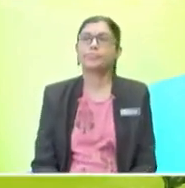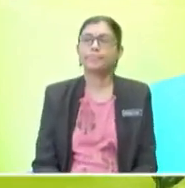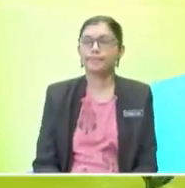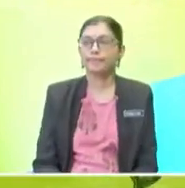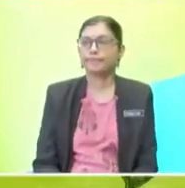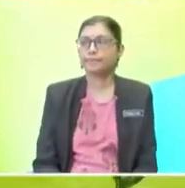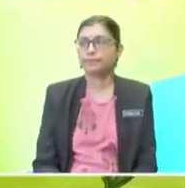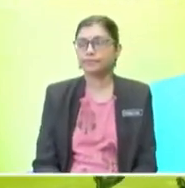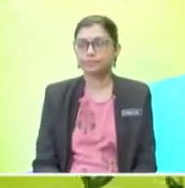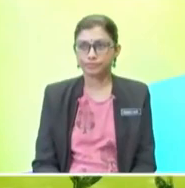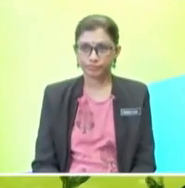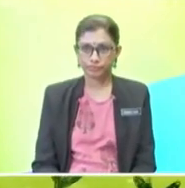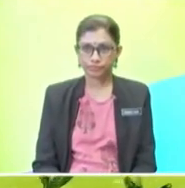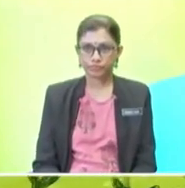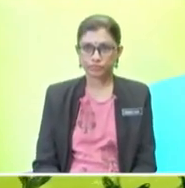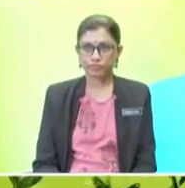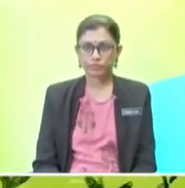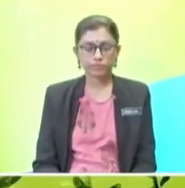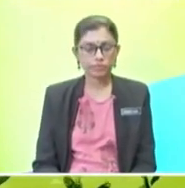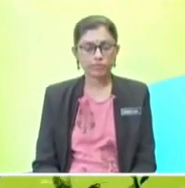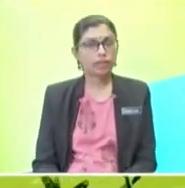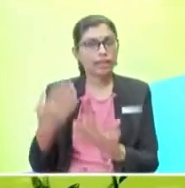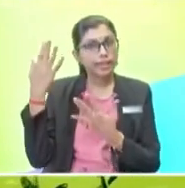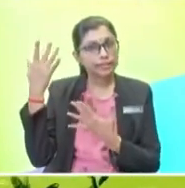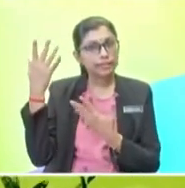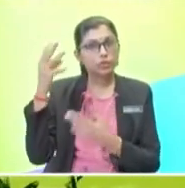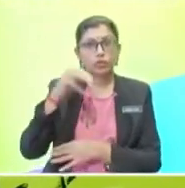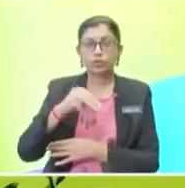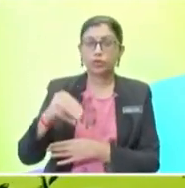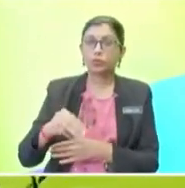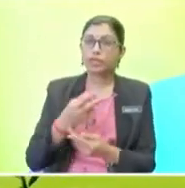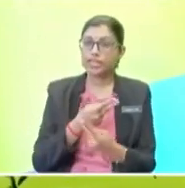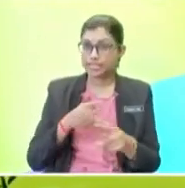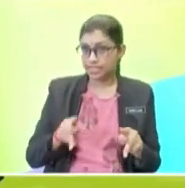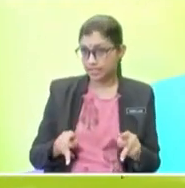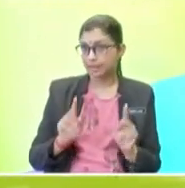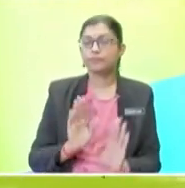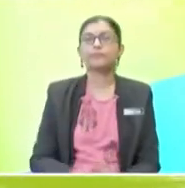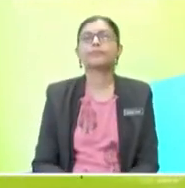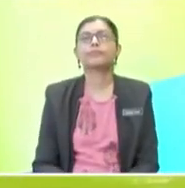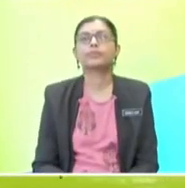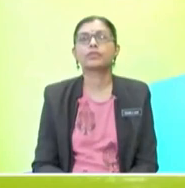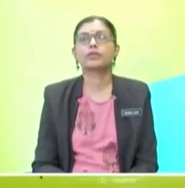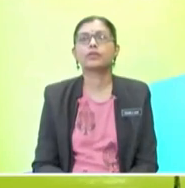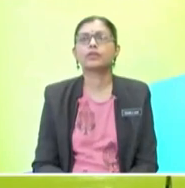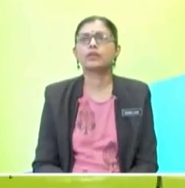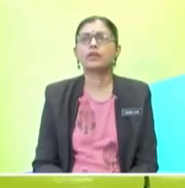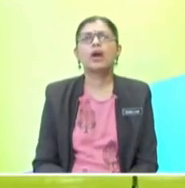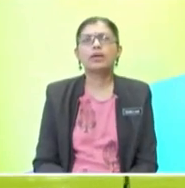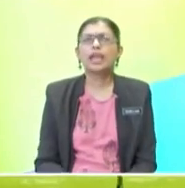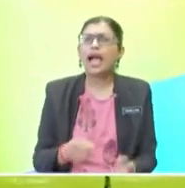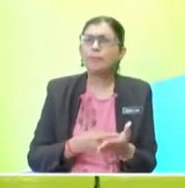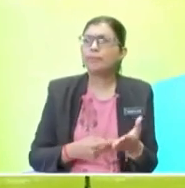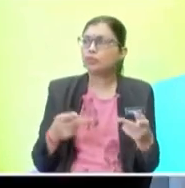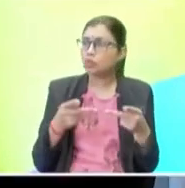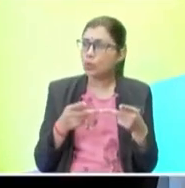Ria. Sementara kita menanti anak-anak murid kita ni menyiapkan peta buih mereka, ramai orang tertanya-tanya, macam mana peta buih ni sebenarnya? Itulah,